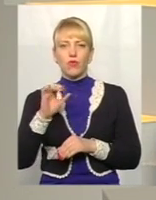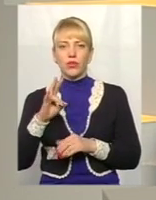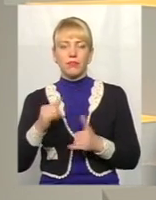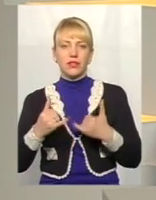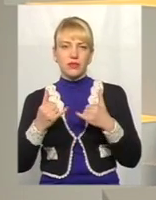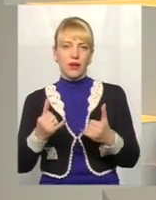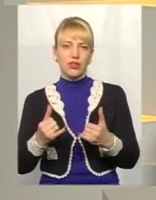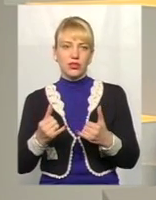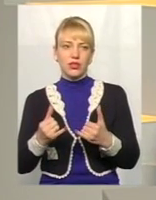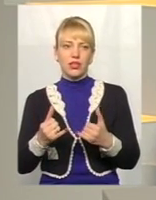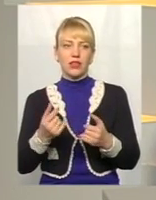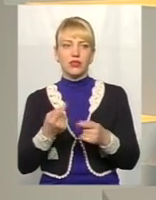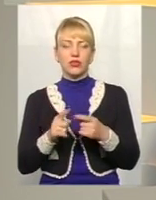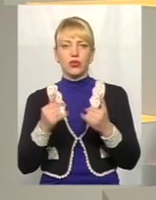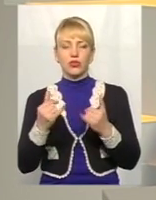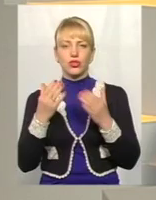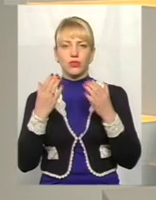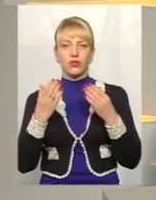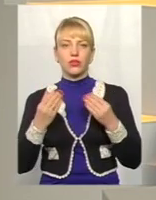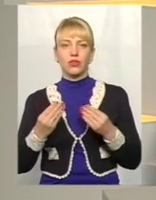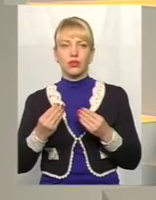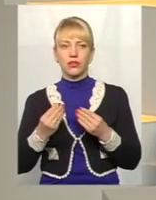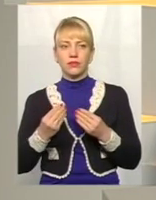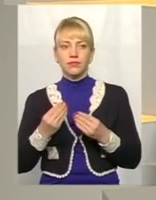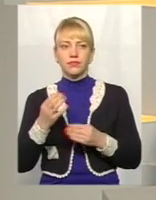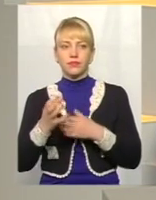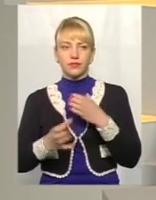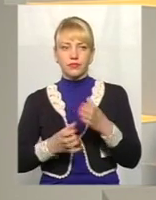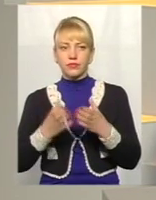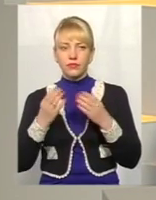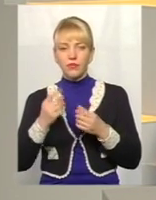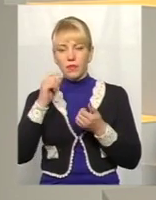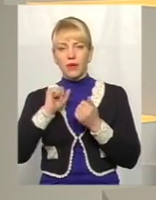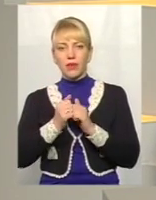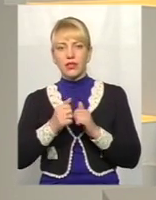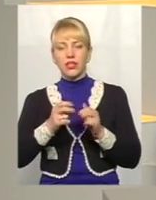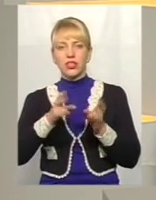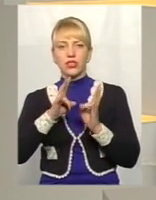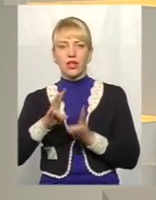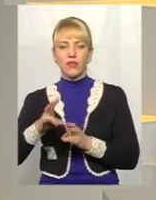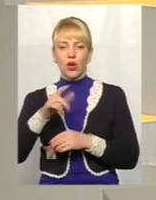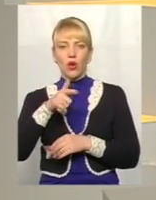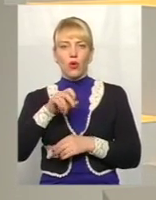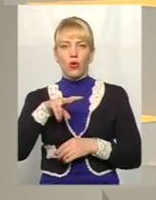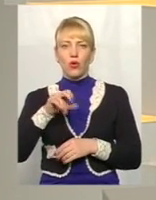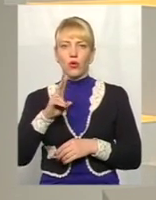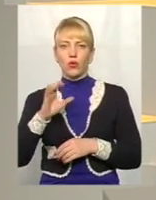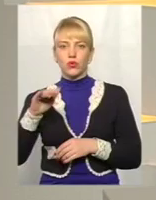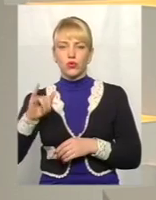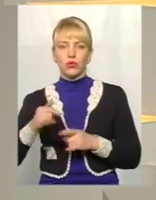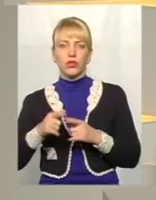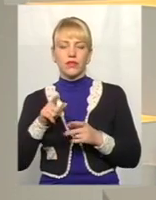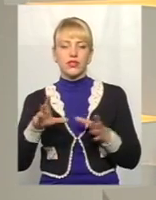саме сьогоднішньому дню, Міжнародному дню пам'яті жертв Голокосту. Він у собі з'єднав